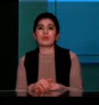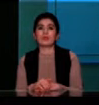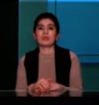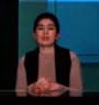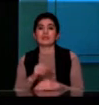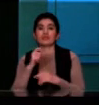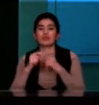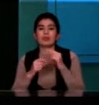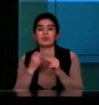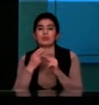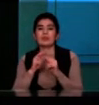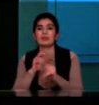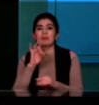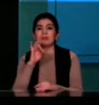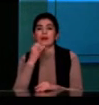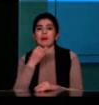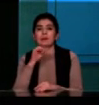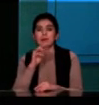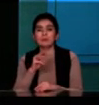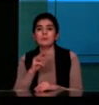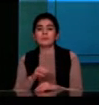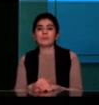Следующее значение – right, справа.